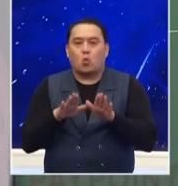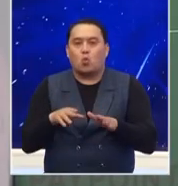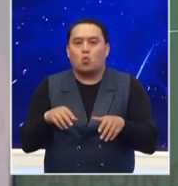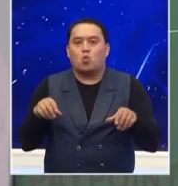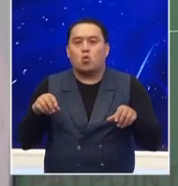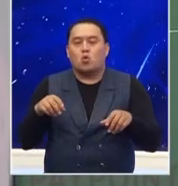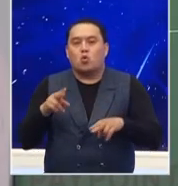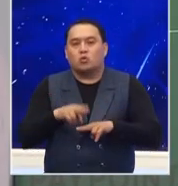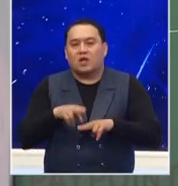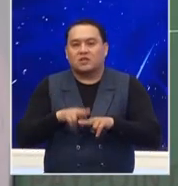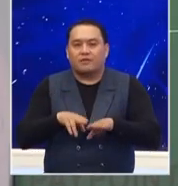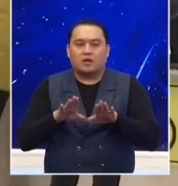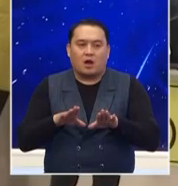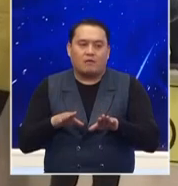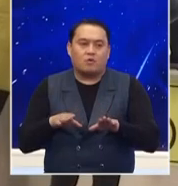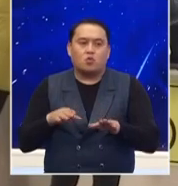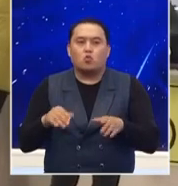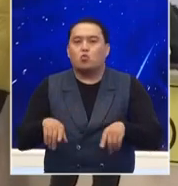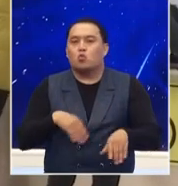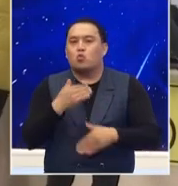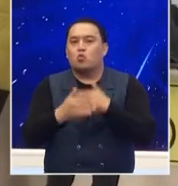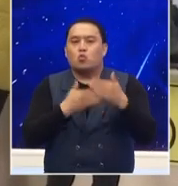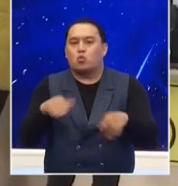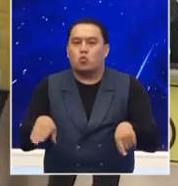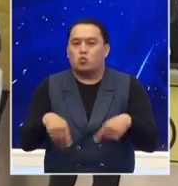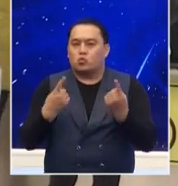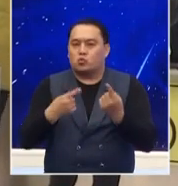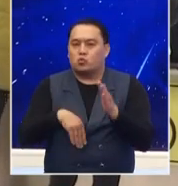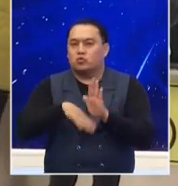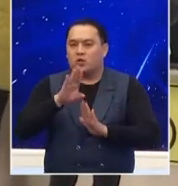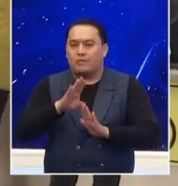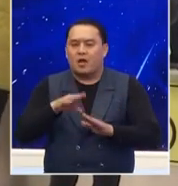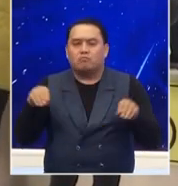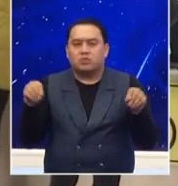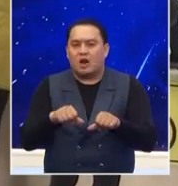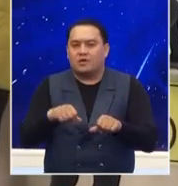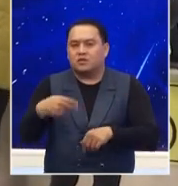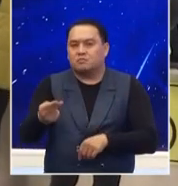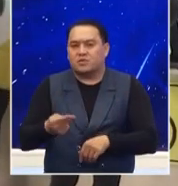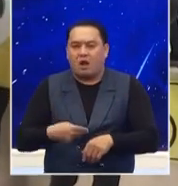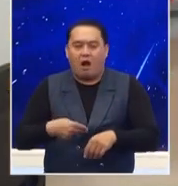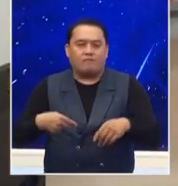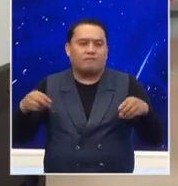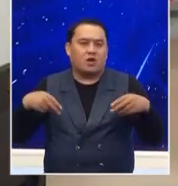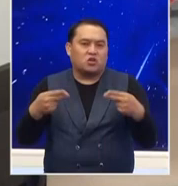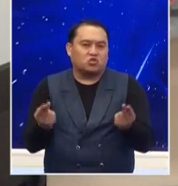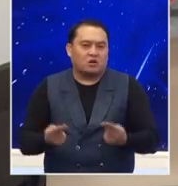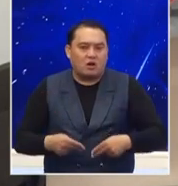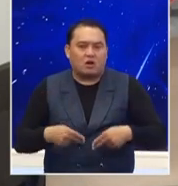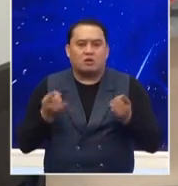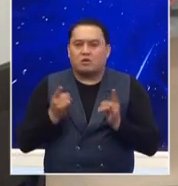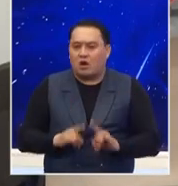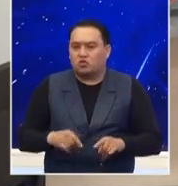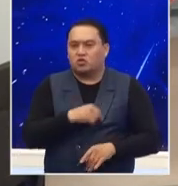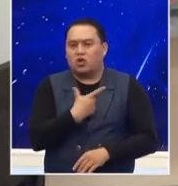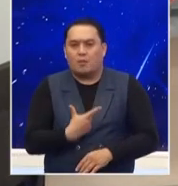удостоверению личности. Последний апгрейд усовершенствовал софт и функционал. Водительские права, справка о браке и свидетельство о рождении, диплом